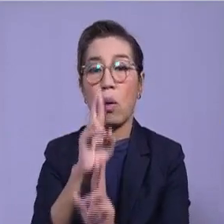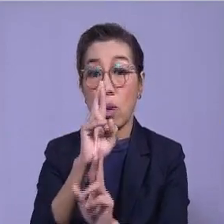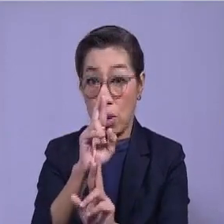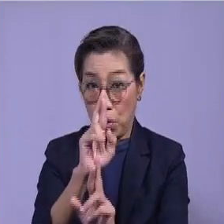กันด้วยนะครับ